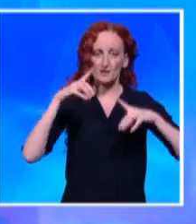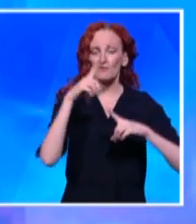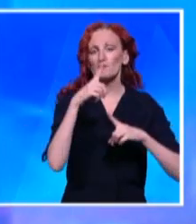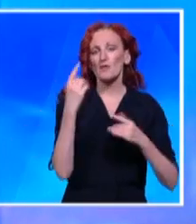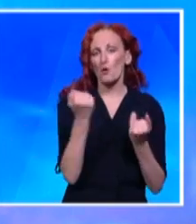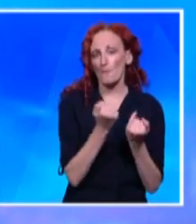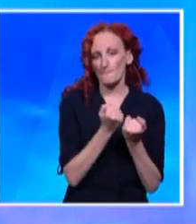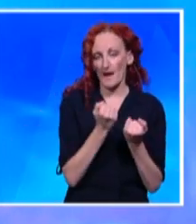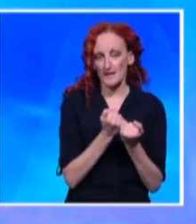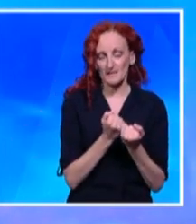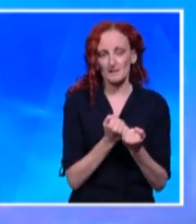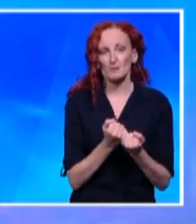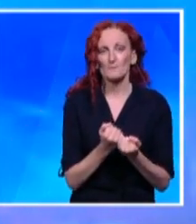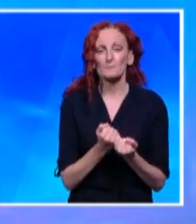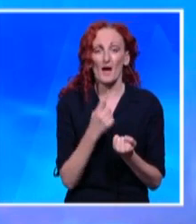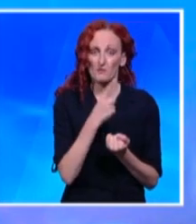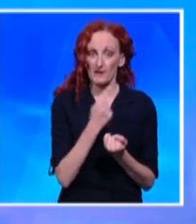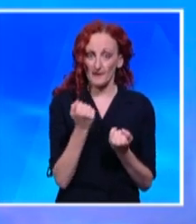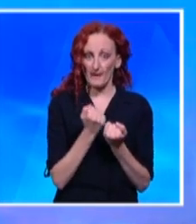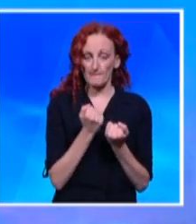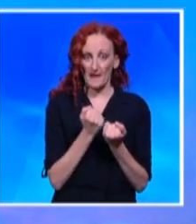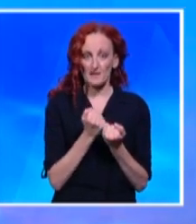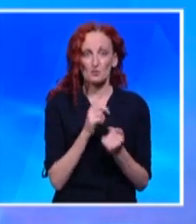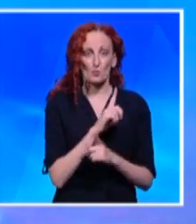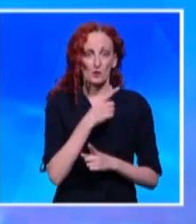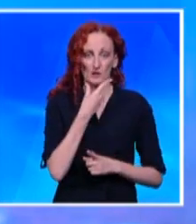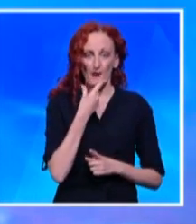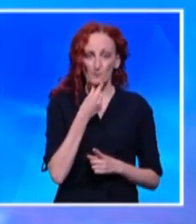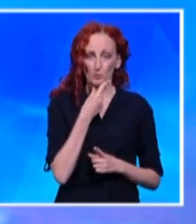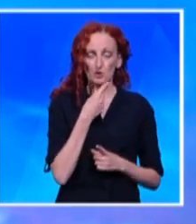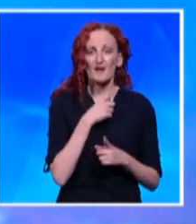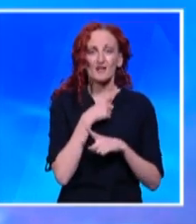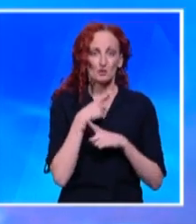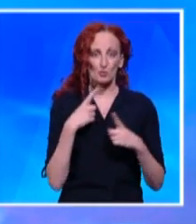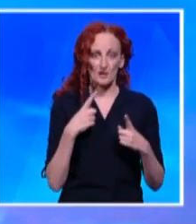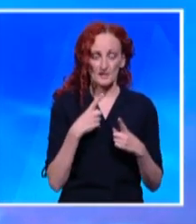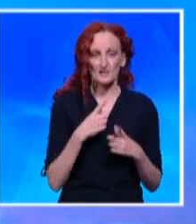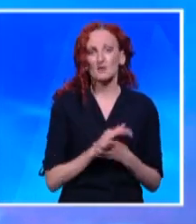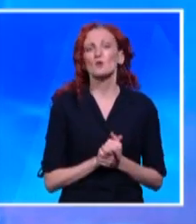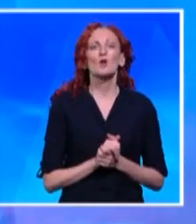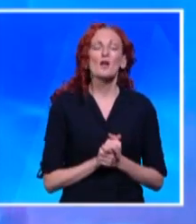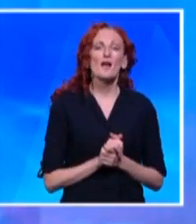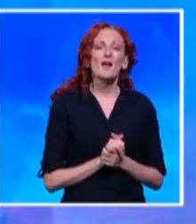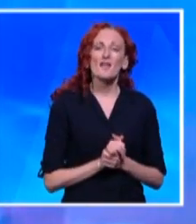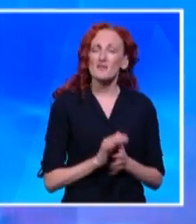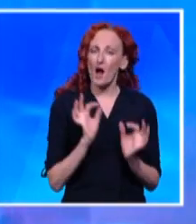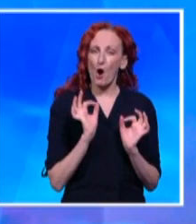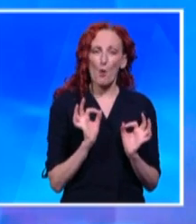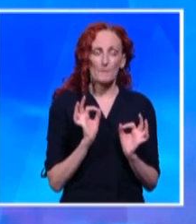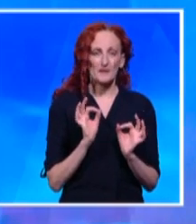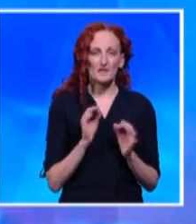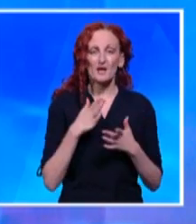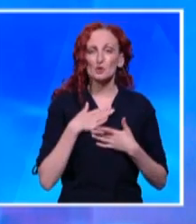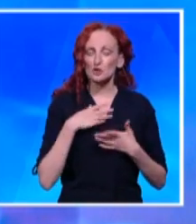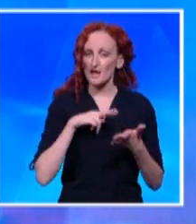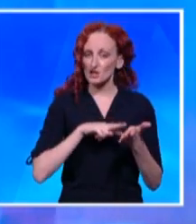територия. Това не е територия, която е непозната като рискова. Тя е определена също и в нашите